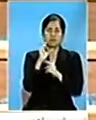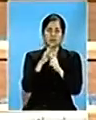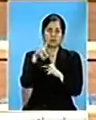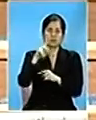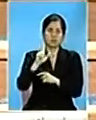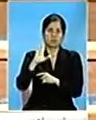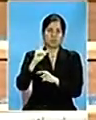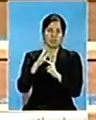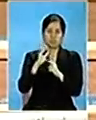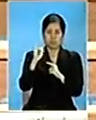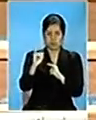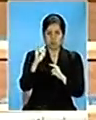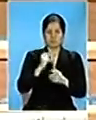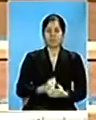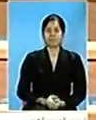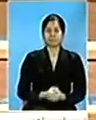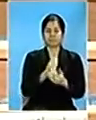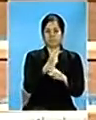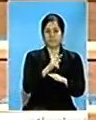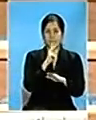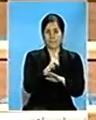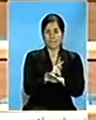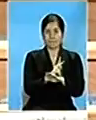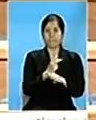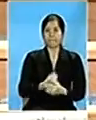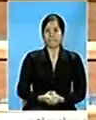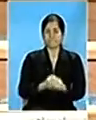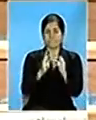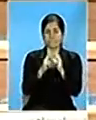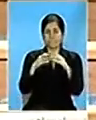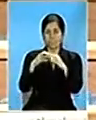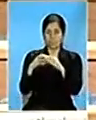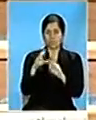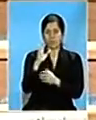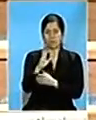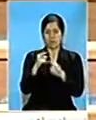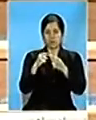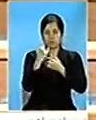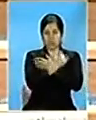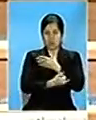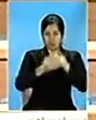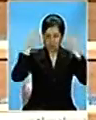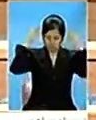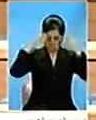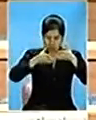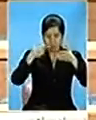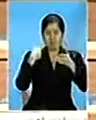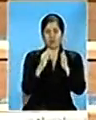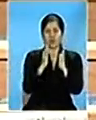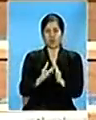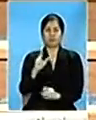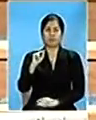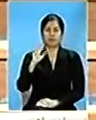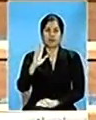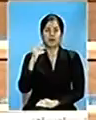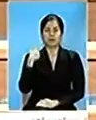จังหวัดอุบลราชธานีท่านประธานครับคณะของอินโดนีเซียมาประมาณ35ท่าน